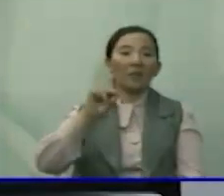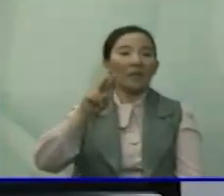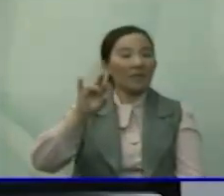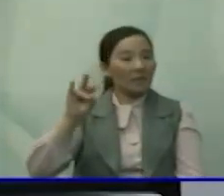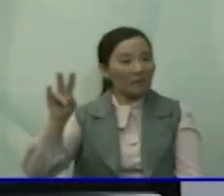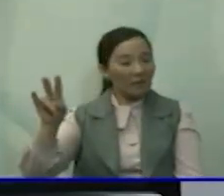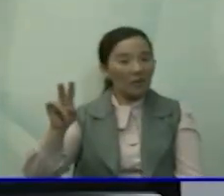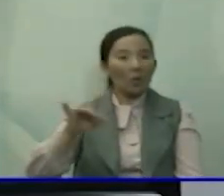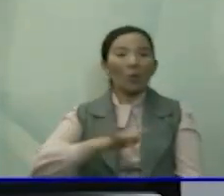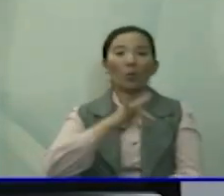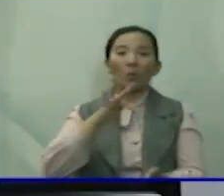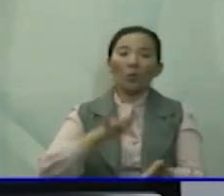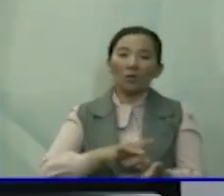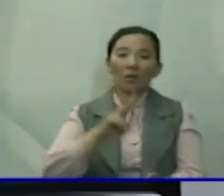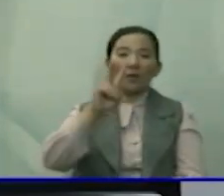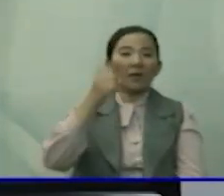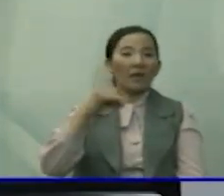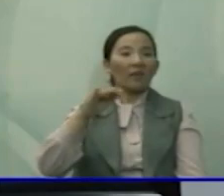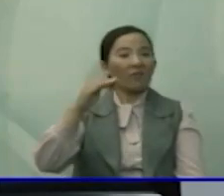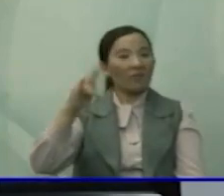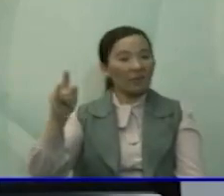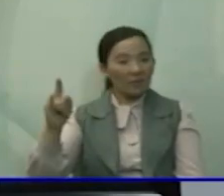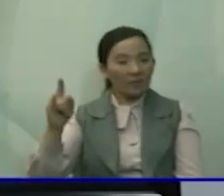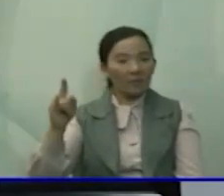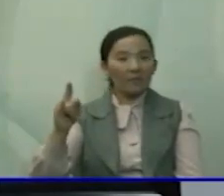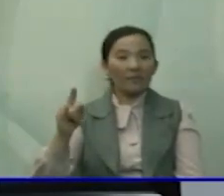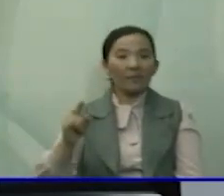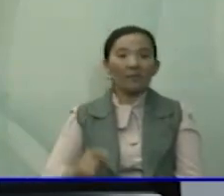в городе кайф и